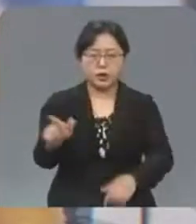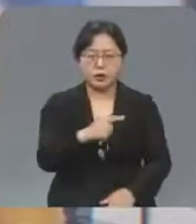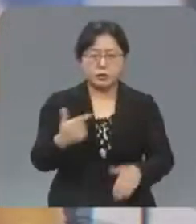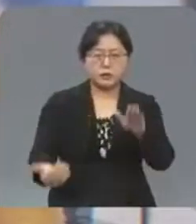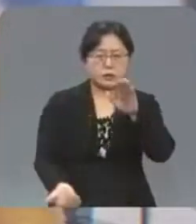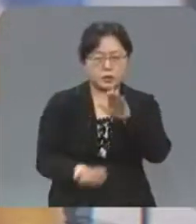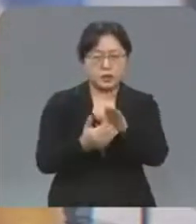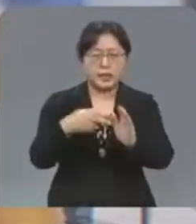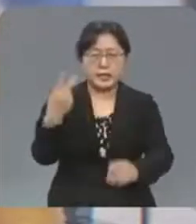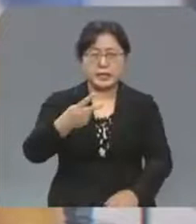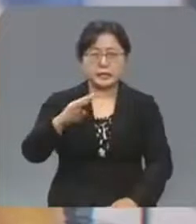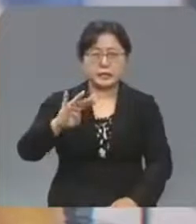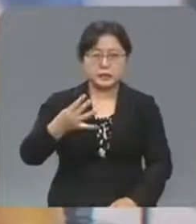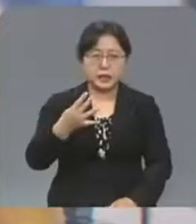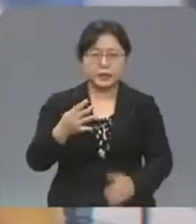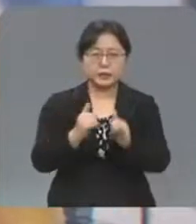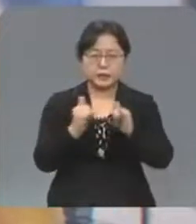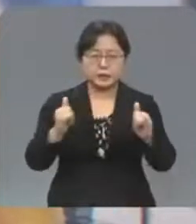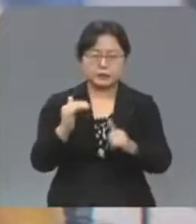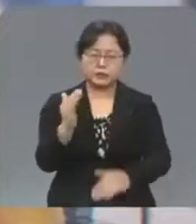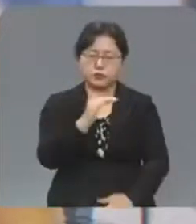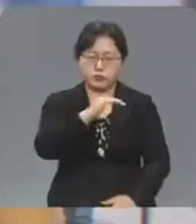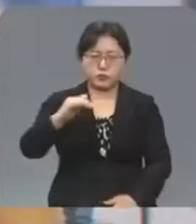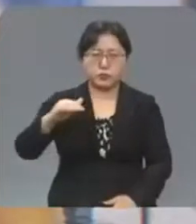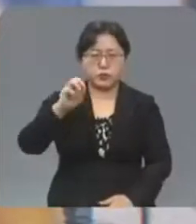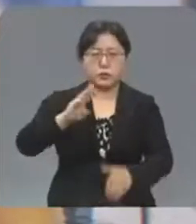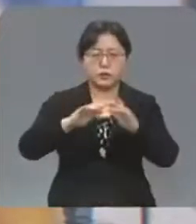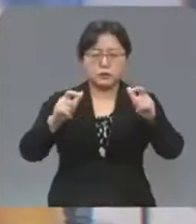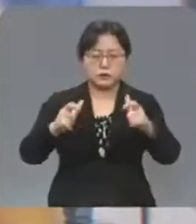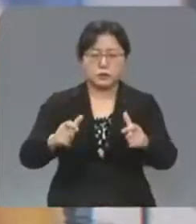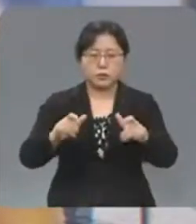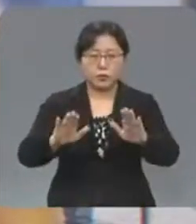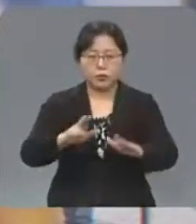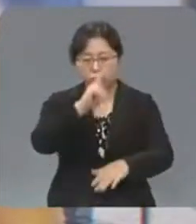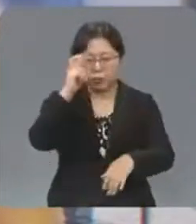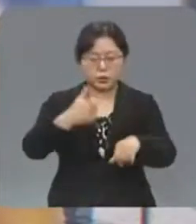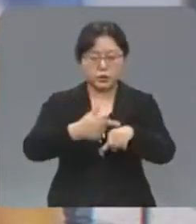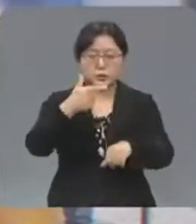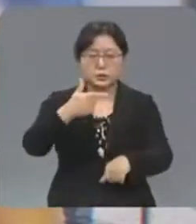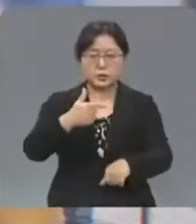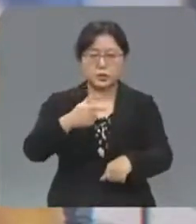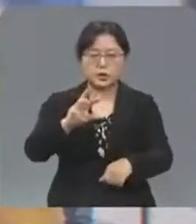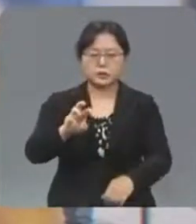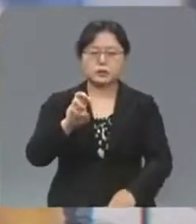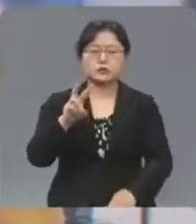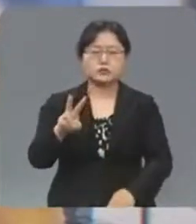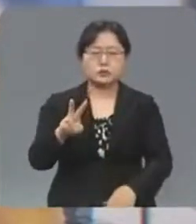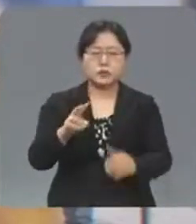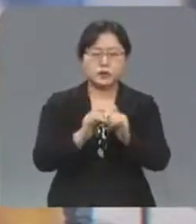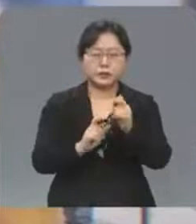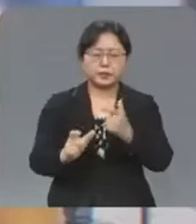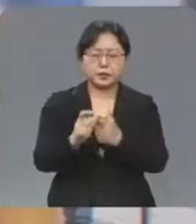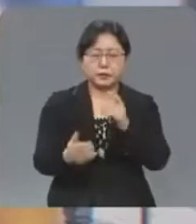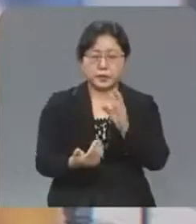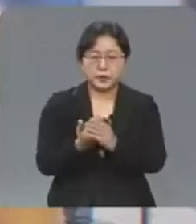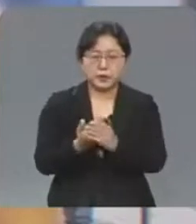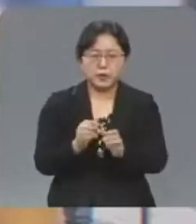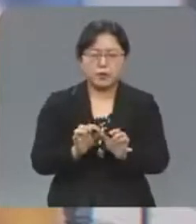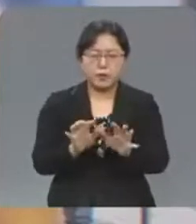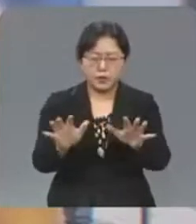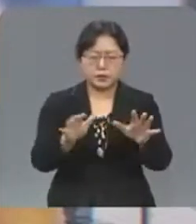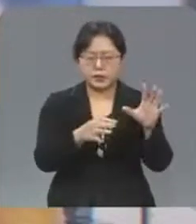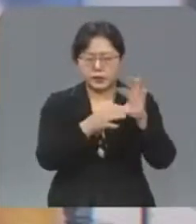최대치인 2,400명대를 기록했는데요. 광주와 전남 지역도 오늘 오후 6시까지 32명의 확진자가 추가되는 등